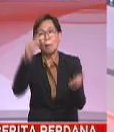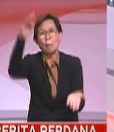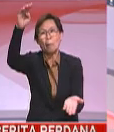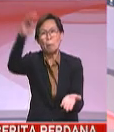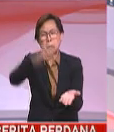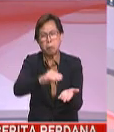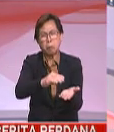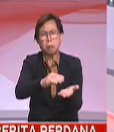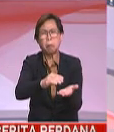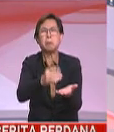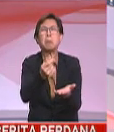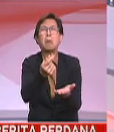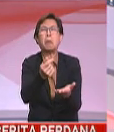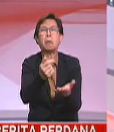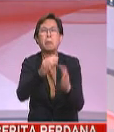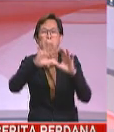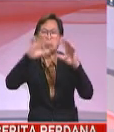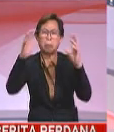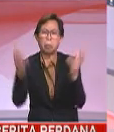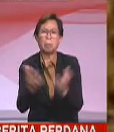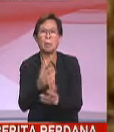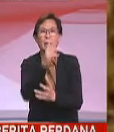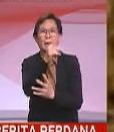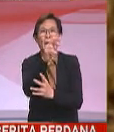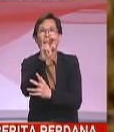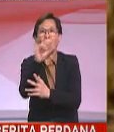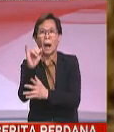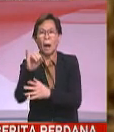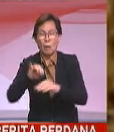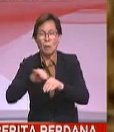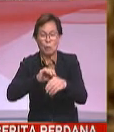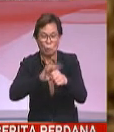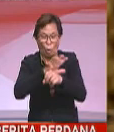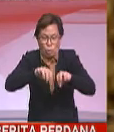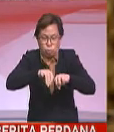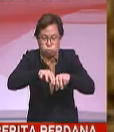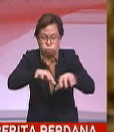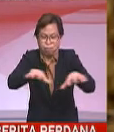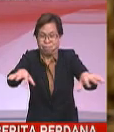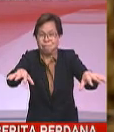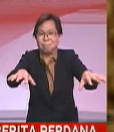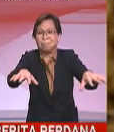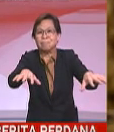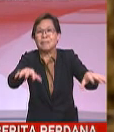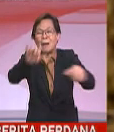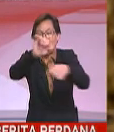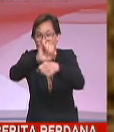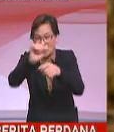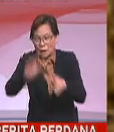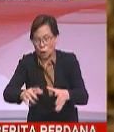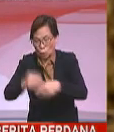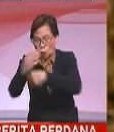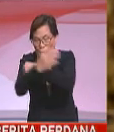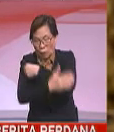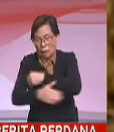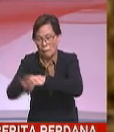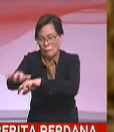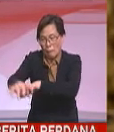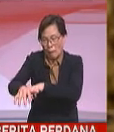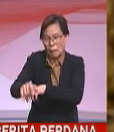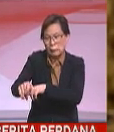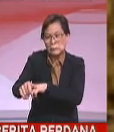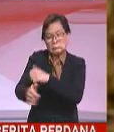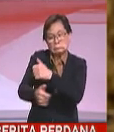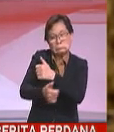penurunan harga global. KRI menjelaskan penularan COVID-19 dalam kalangan pekerja asing perladangan akan